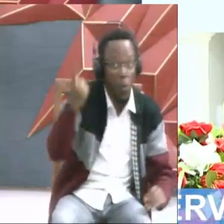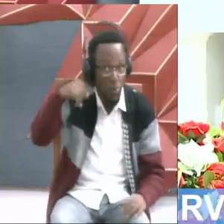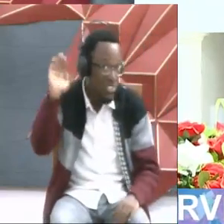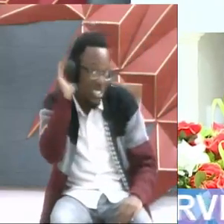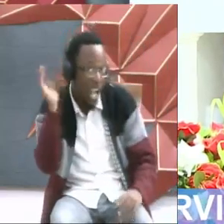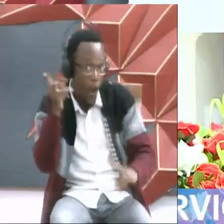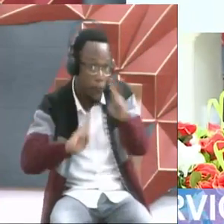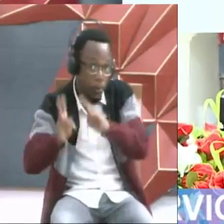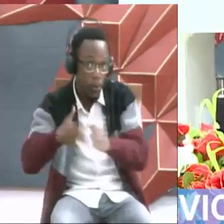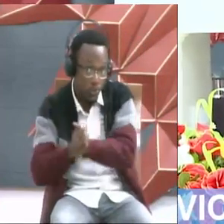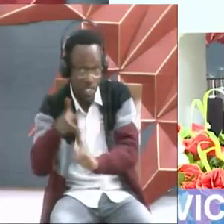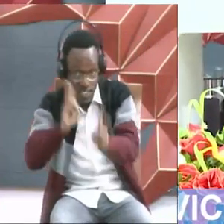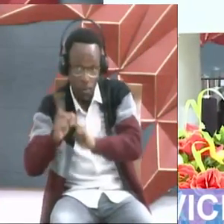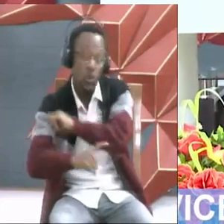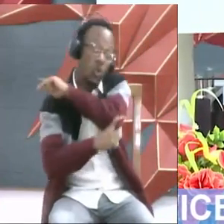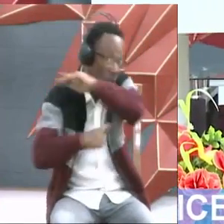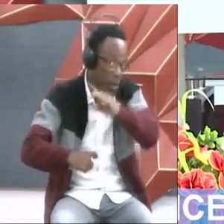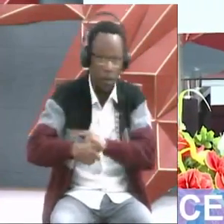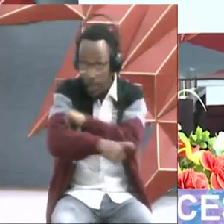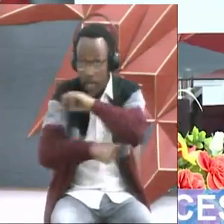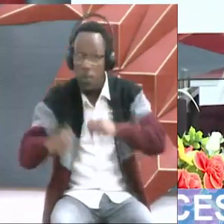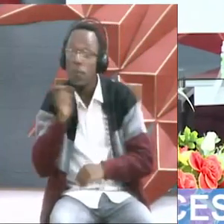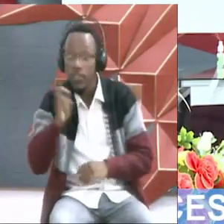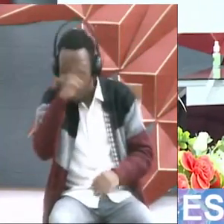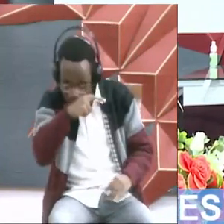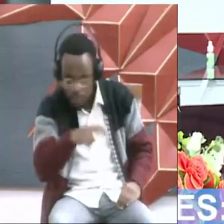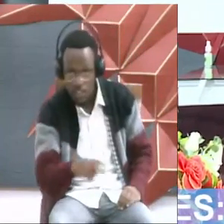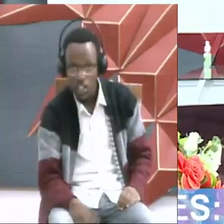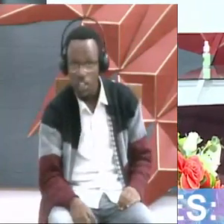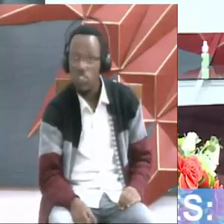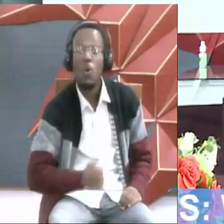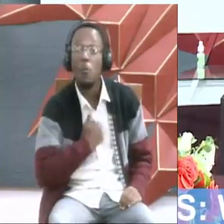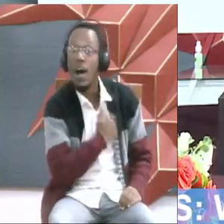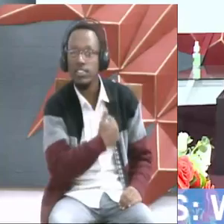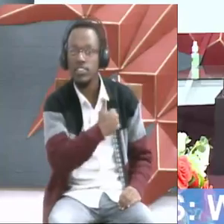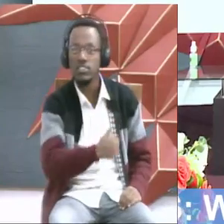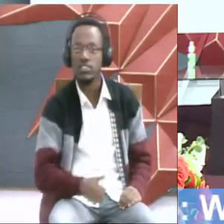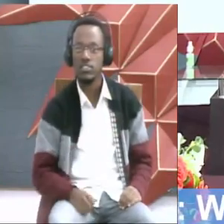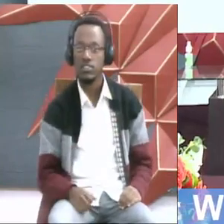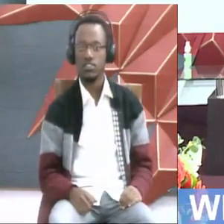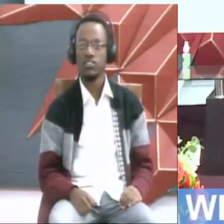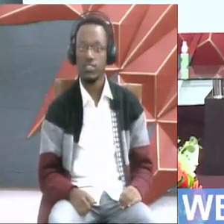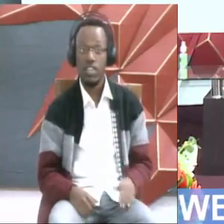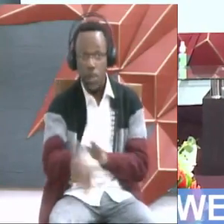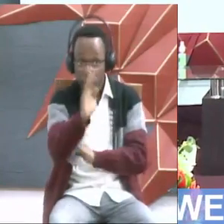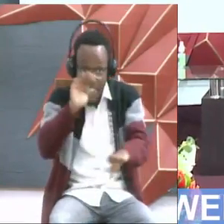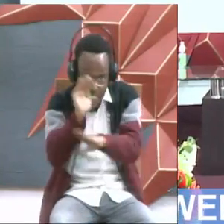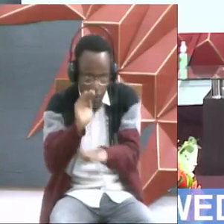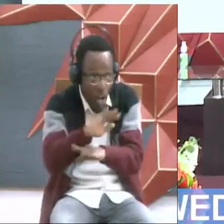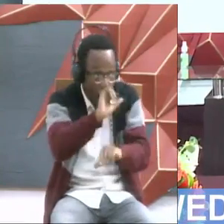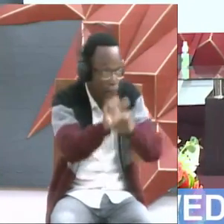abibye ibitoki n'abibye impene mweho imana ibyo